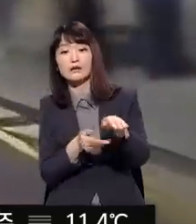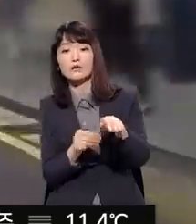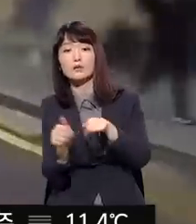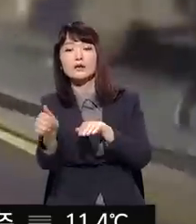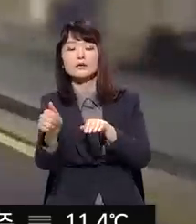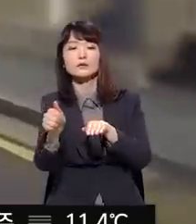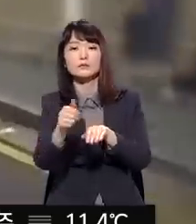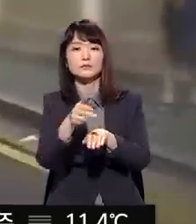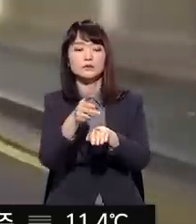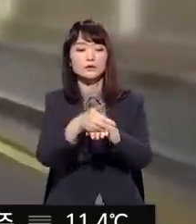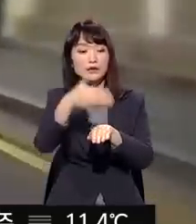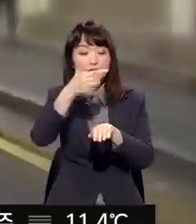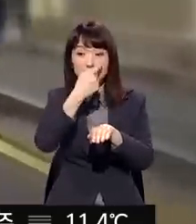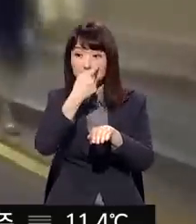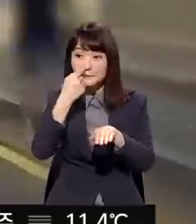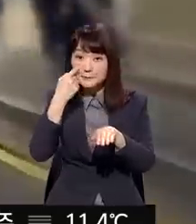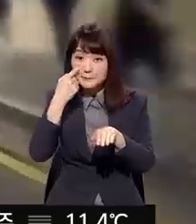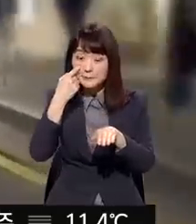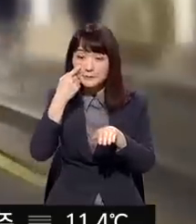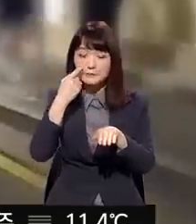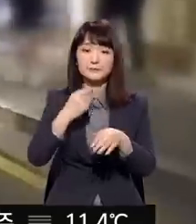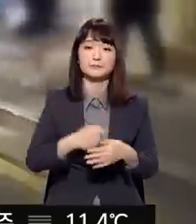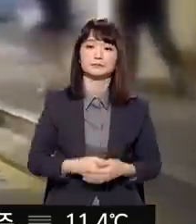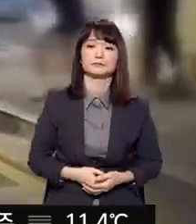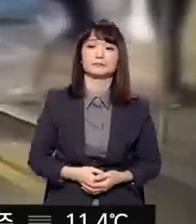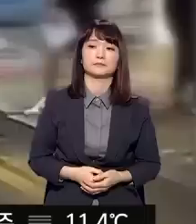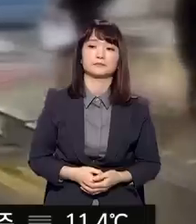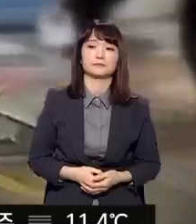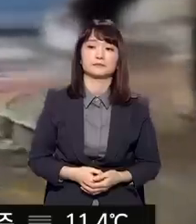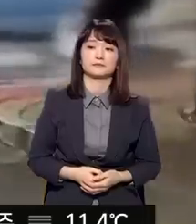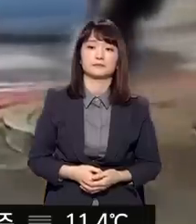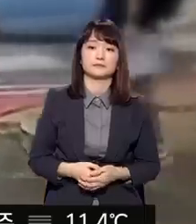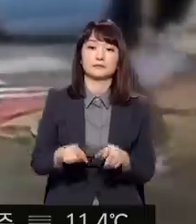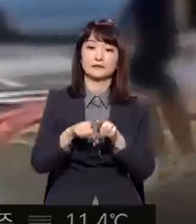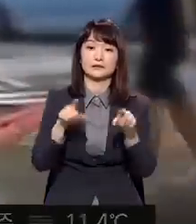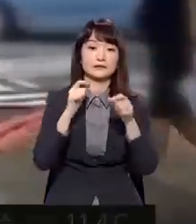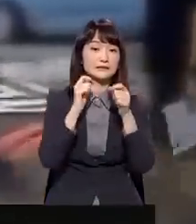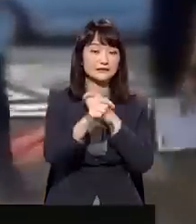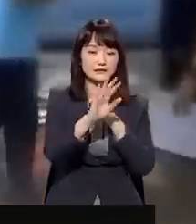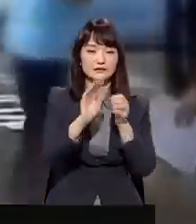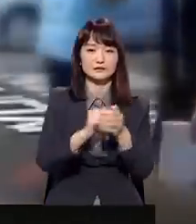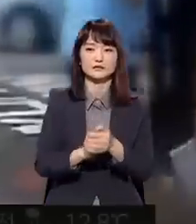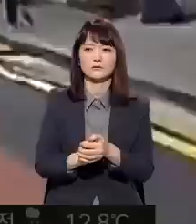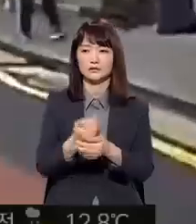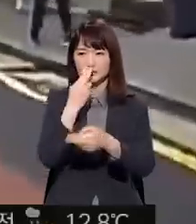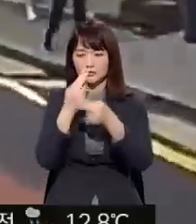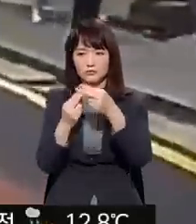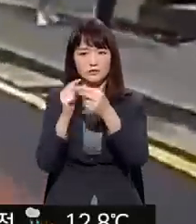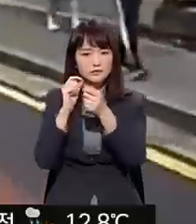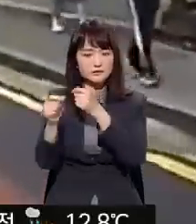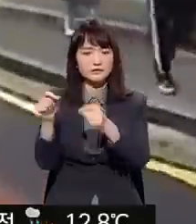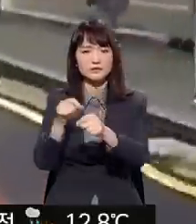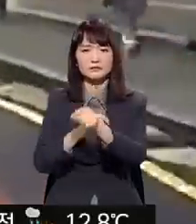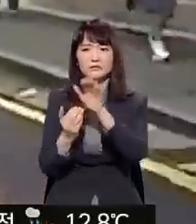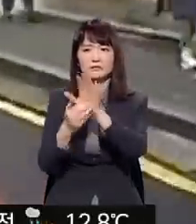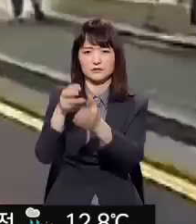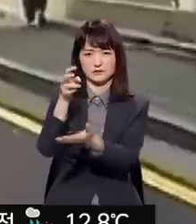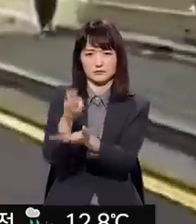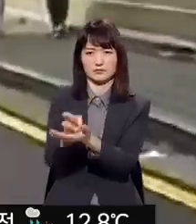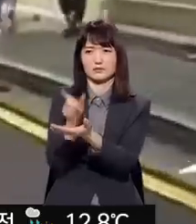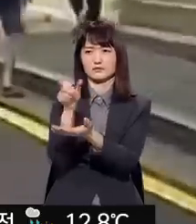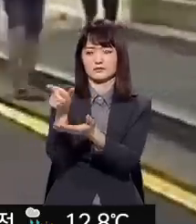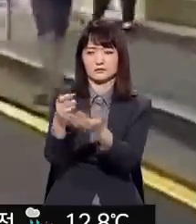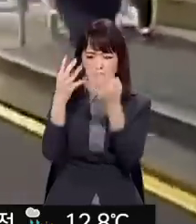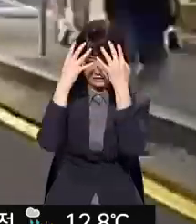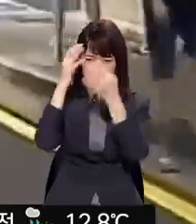확인합시다. 영상 확인합시다. 이렇게 얘기해야 되고 이렇게 행동하면 일반 사기가 아니고요. 보험 사기 특별방지법에 따라서 10년